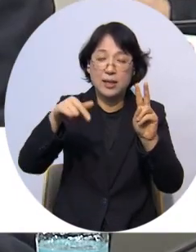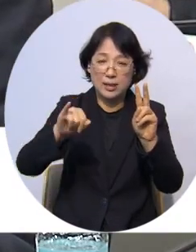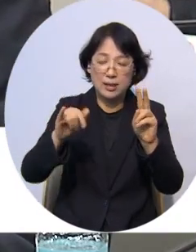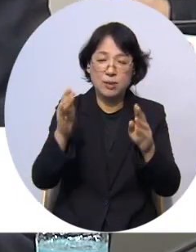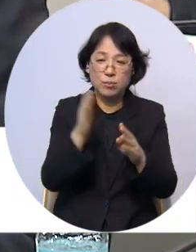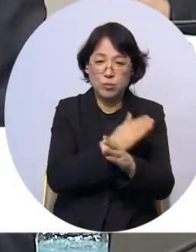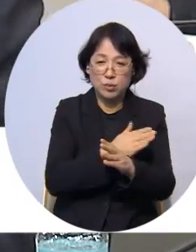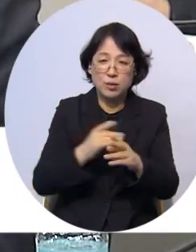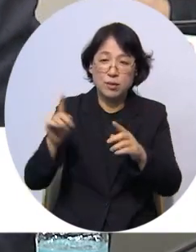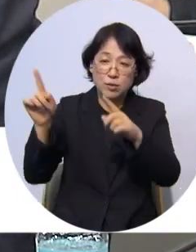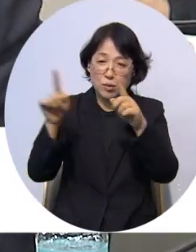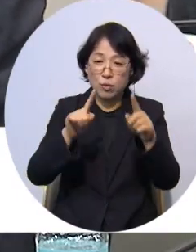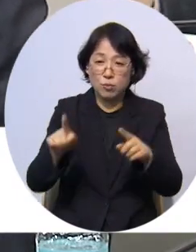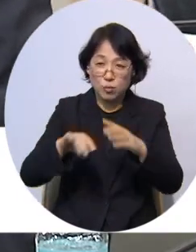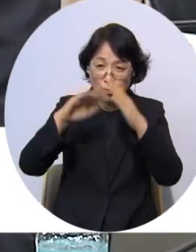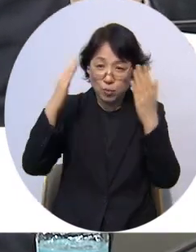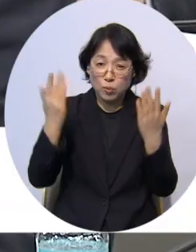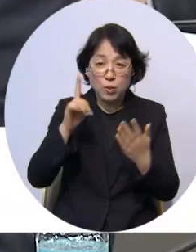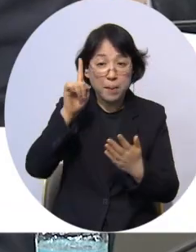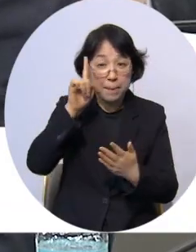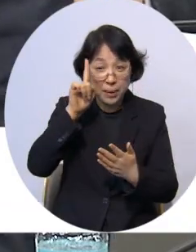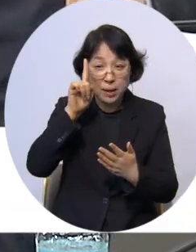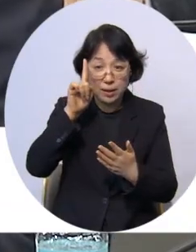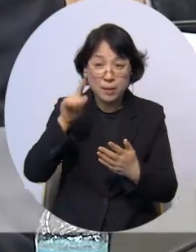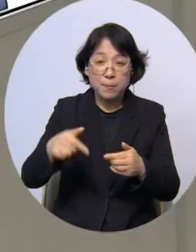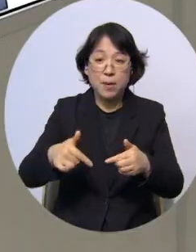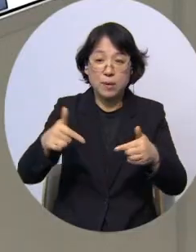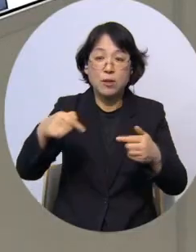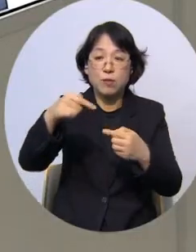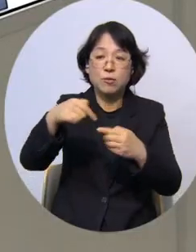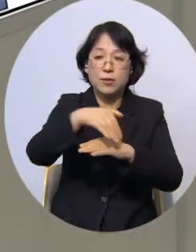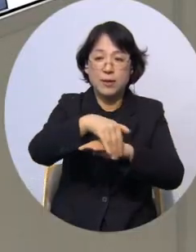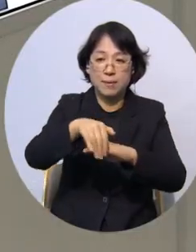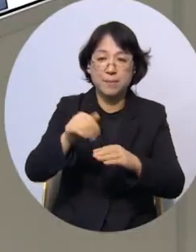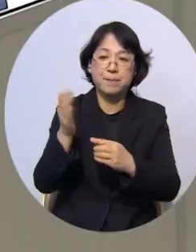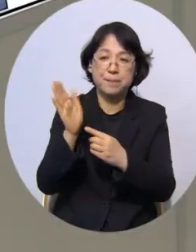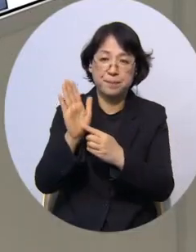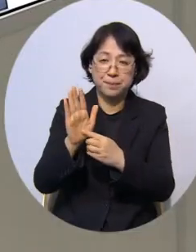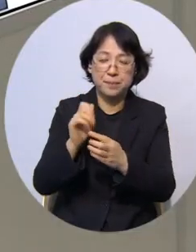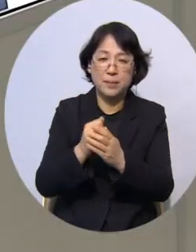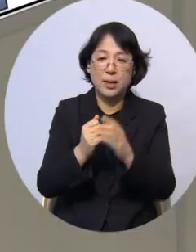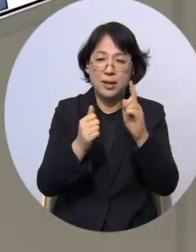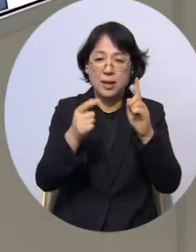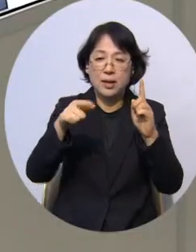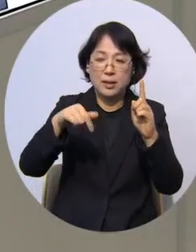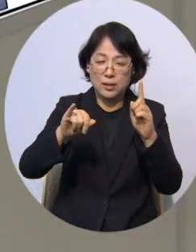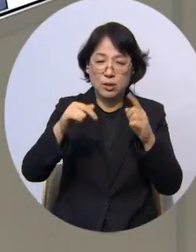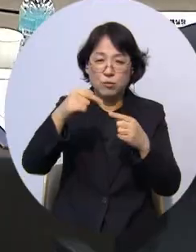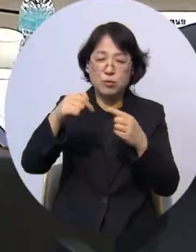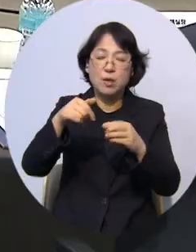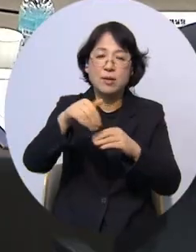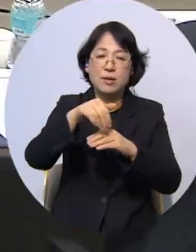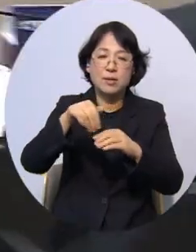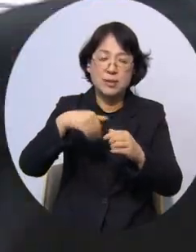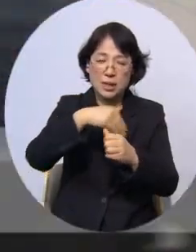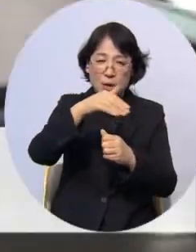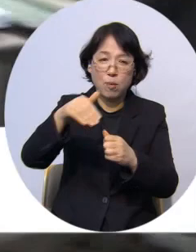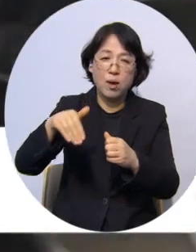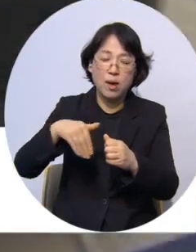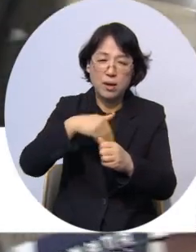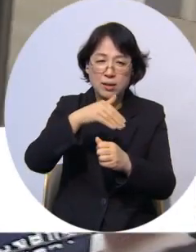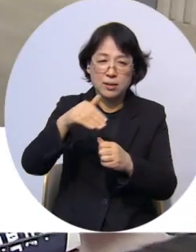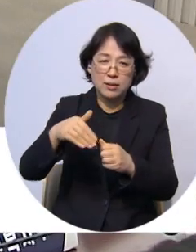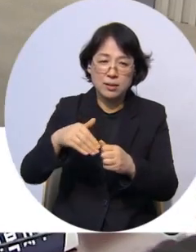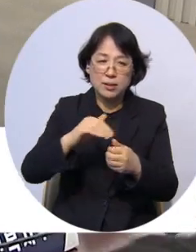초등학교로 늘봄 학교를 확대 운영한다 방침입니다 이에 따라 1학기 운영 상황을 범부처 지원 본부를 중심으로